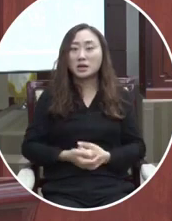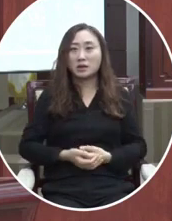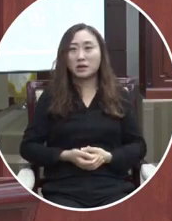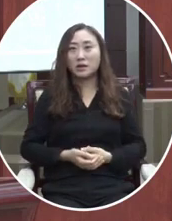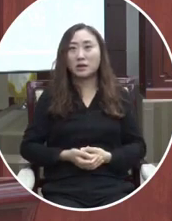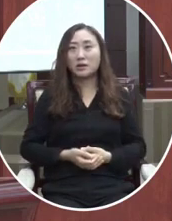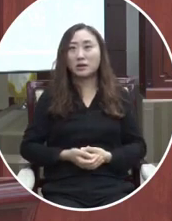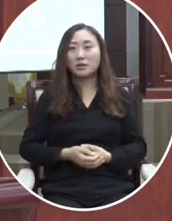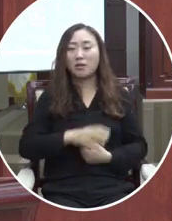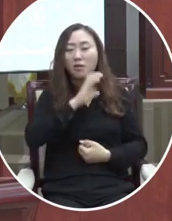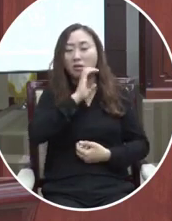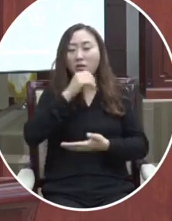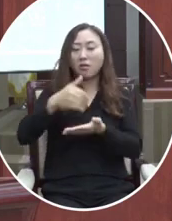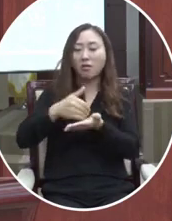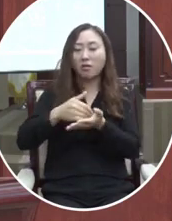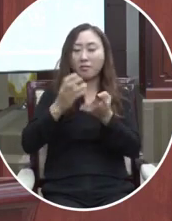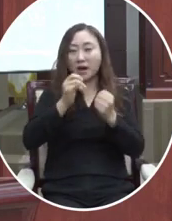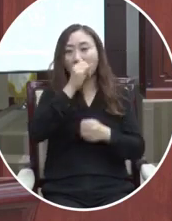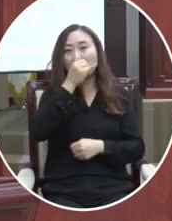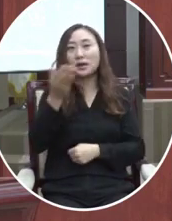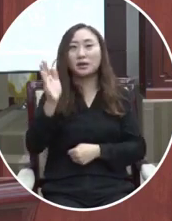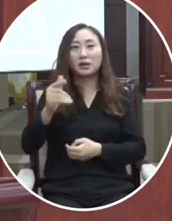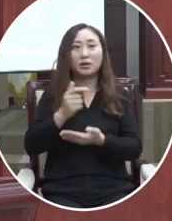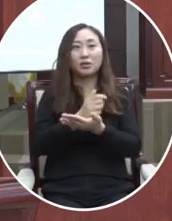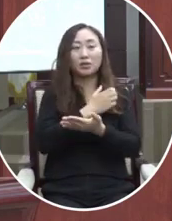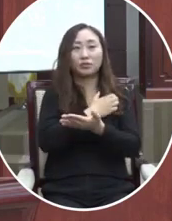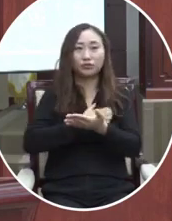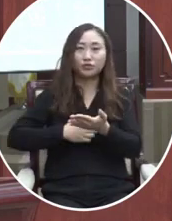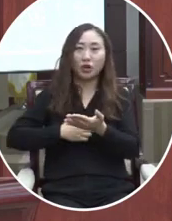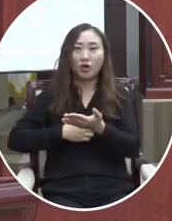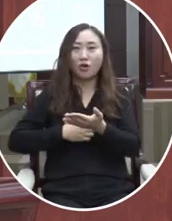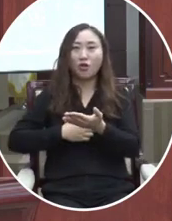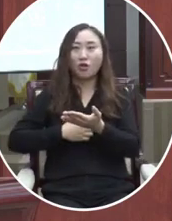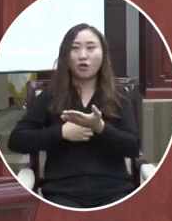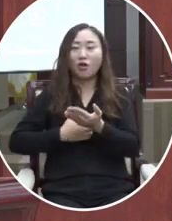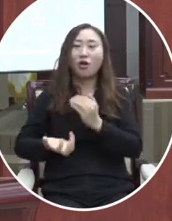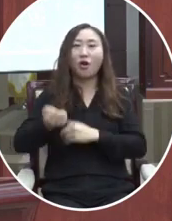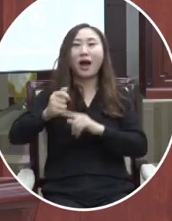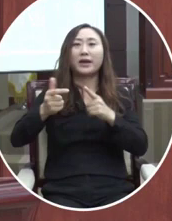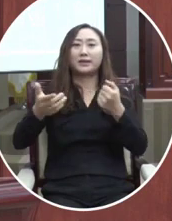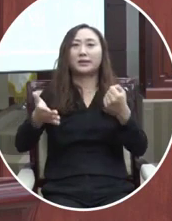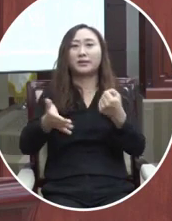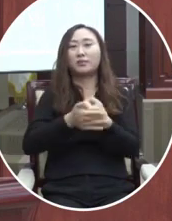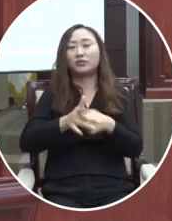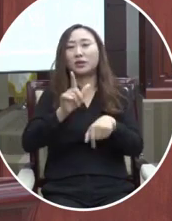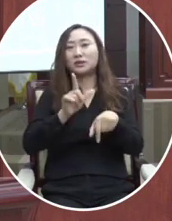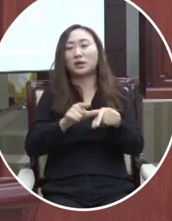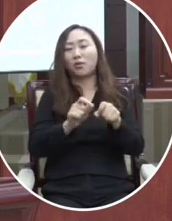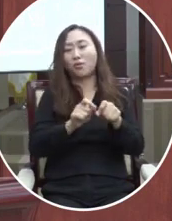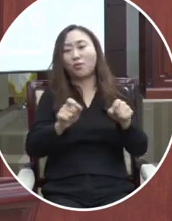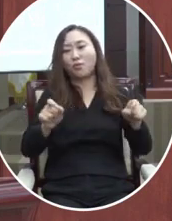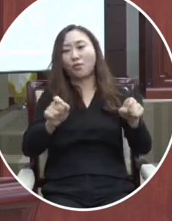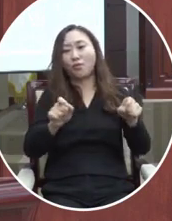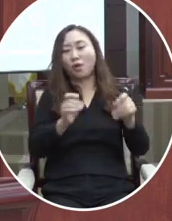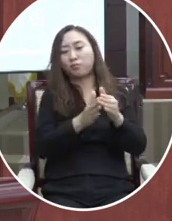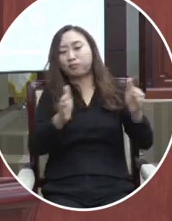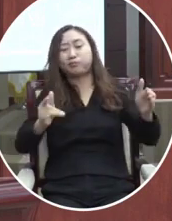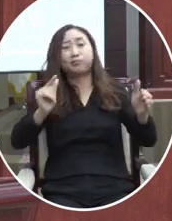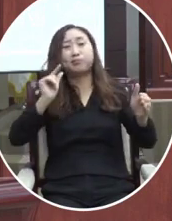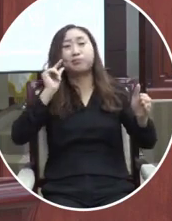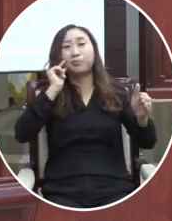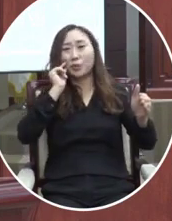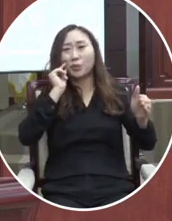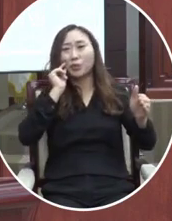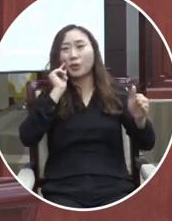기간 지속적으로 민원이 있었지만 노원 구청 관할이 아니라는 이유로 오랜 시간 보도를 확장하지